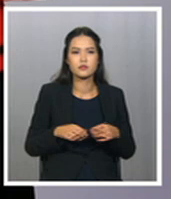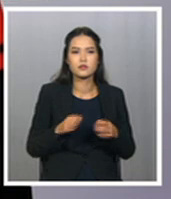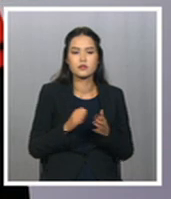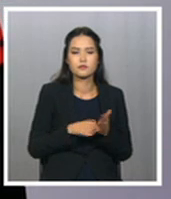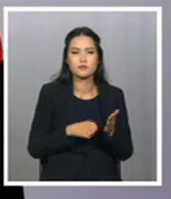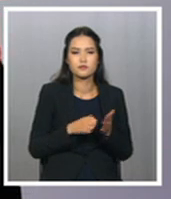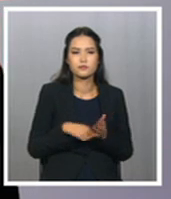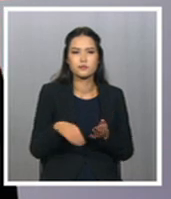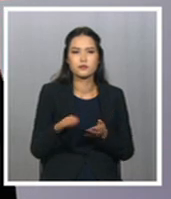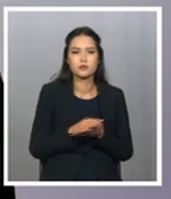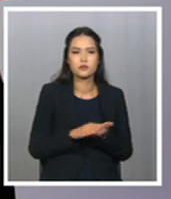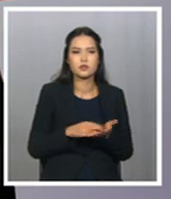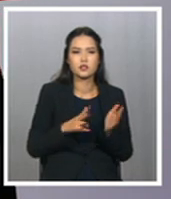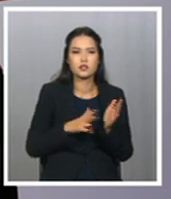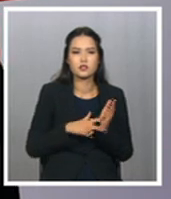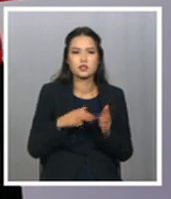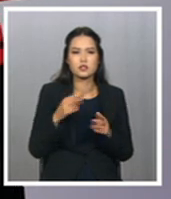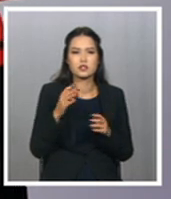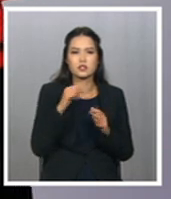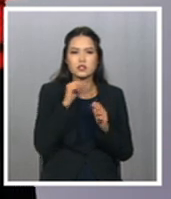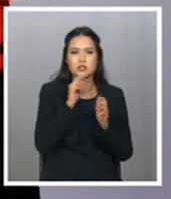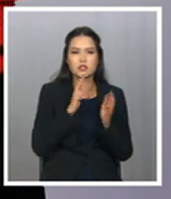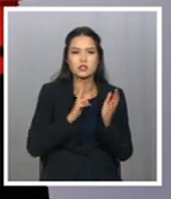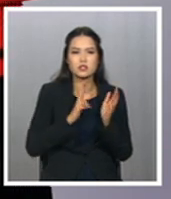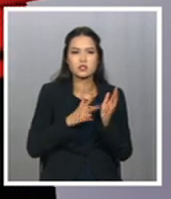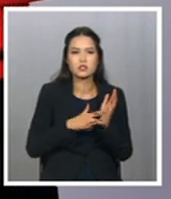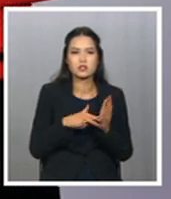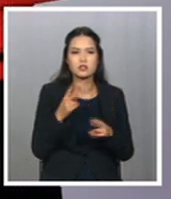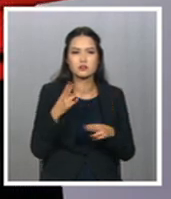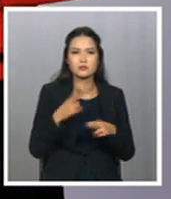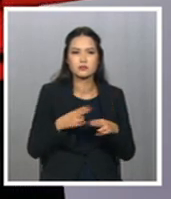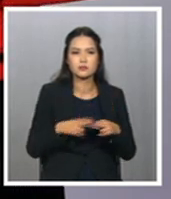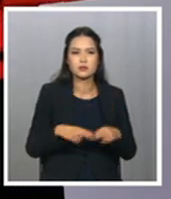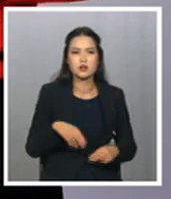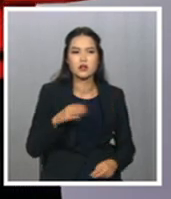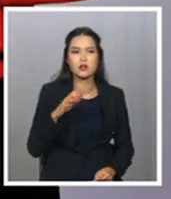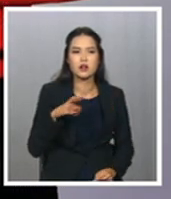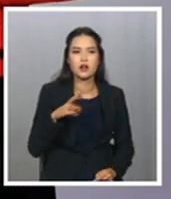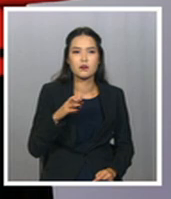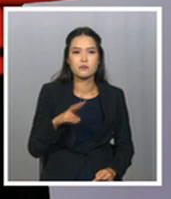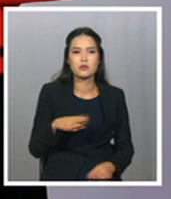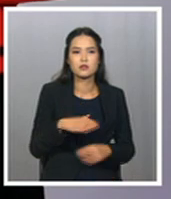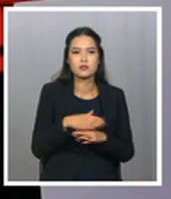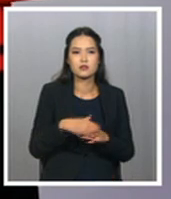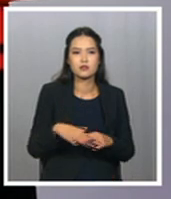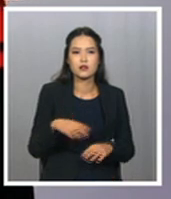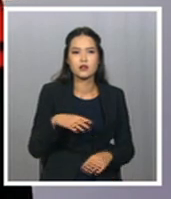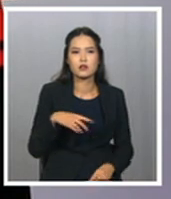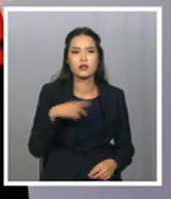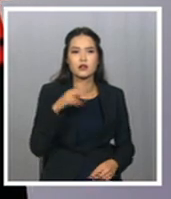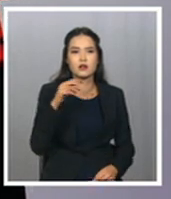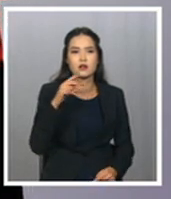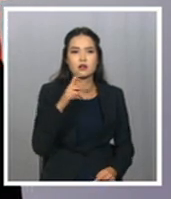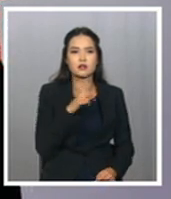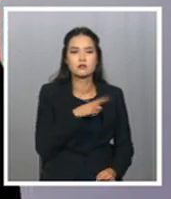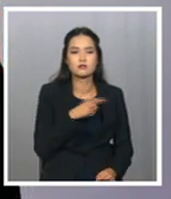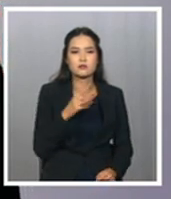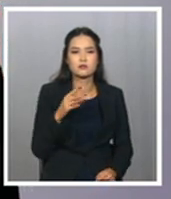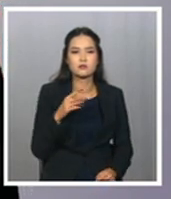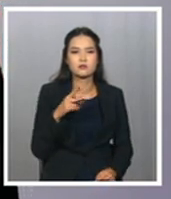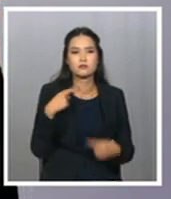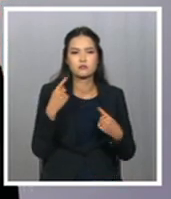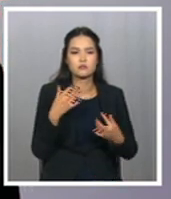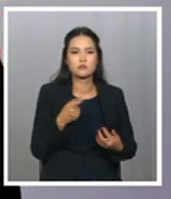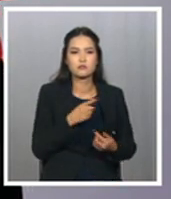жазушы 8-ші сыныпты бітіргенден кейін Жамбыл қаласындағы мал дәрігерлік заттехникалық